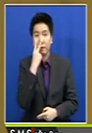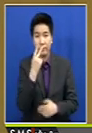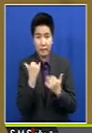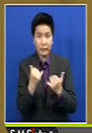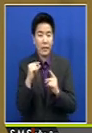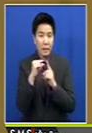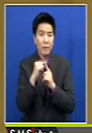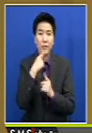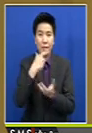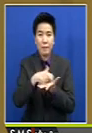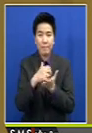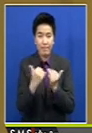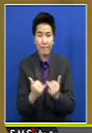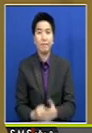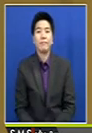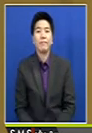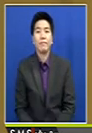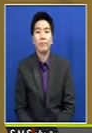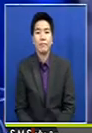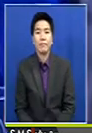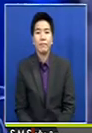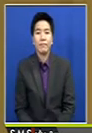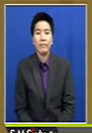ไปติดตามช็อตเด็ดนี้กันเลยค่ะ